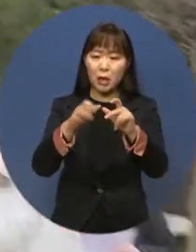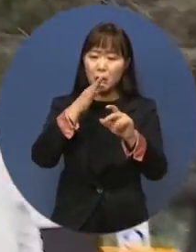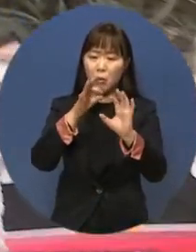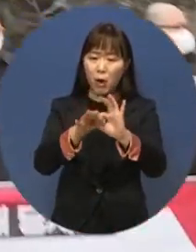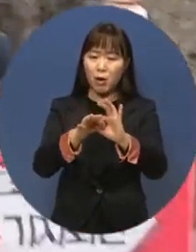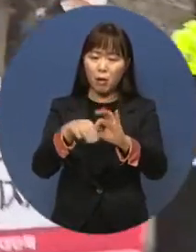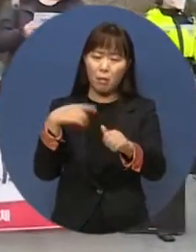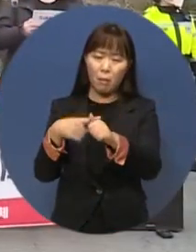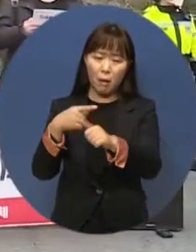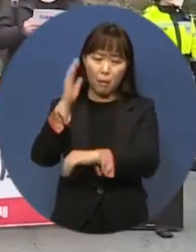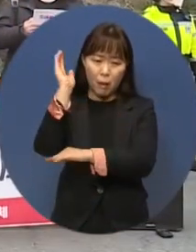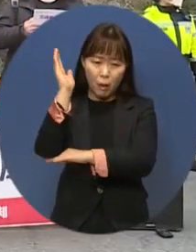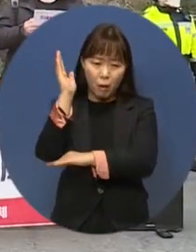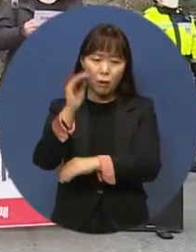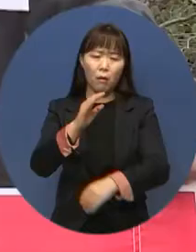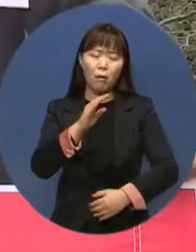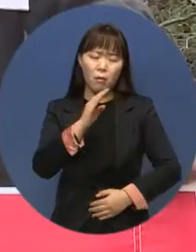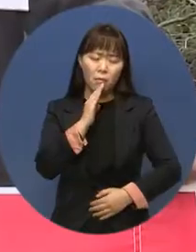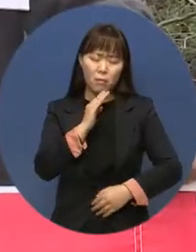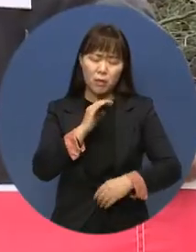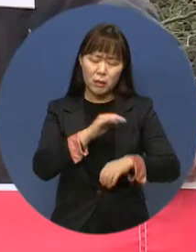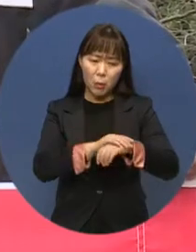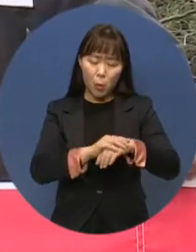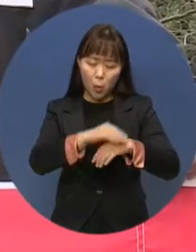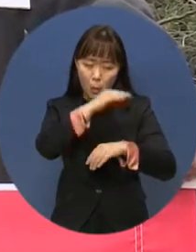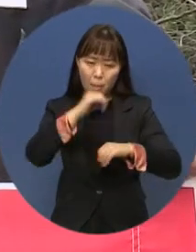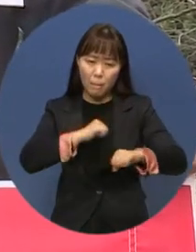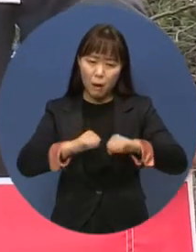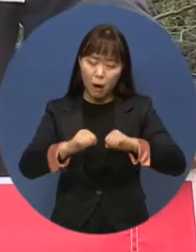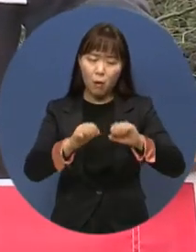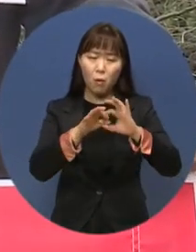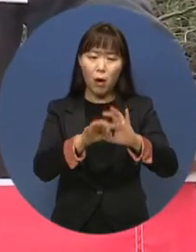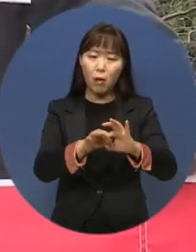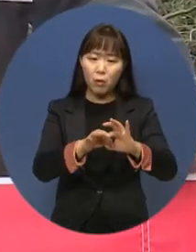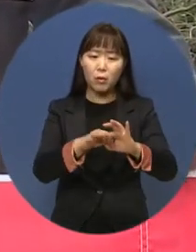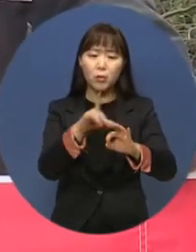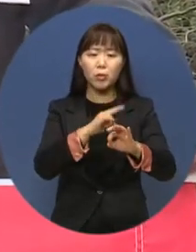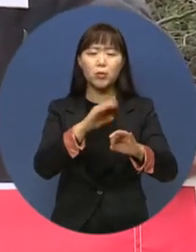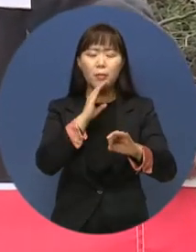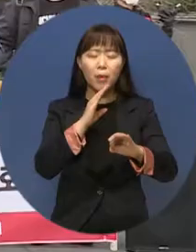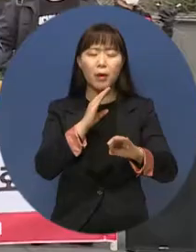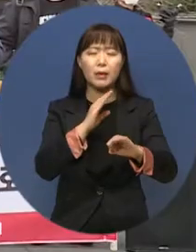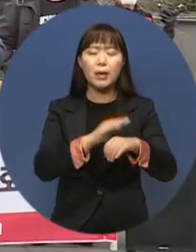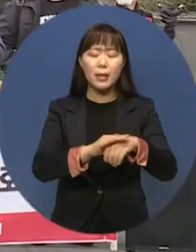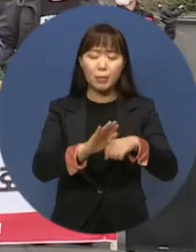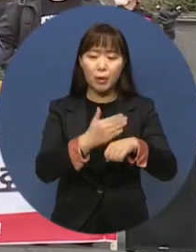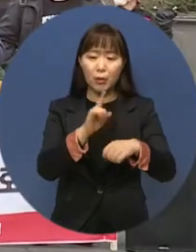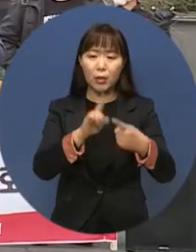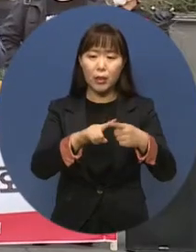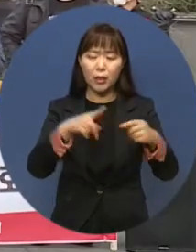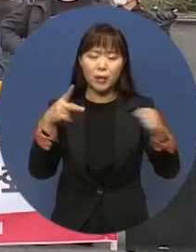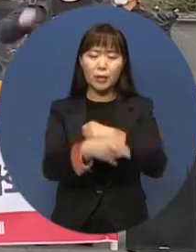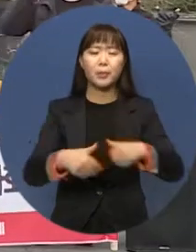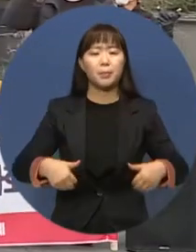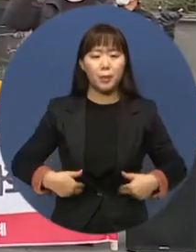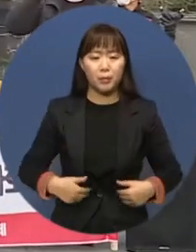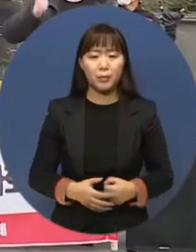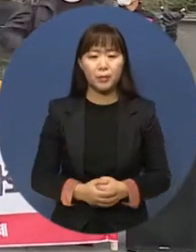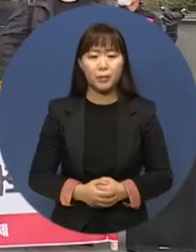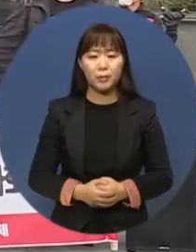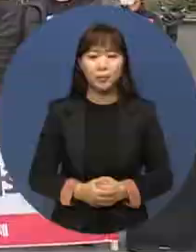발언. 진정성 있는 행보로 반복되는 굴레를 끊어내야 할 때입니다. 복지TV 뉴스